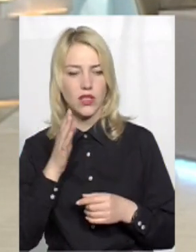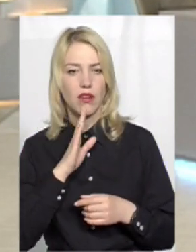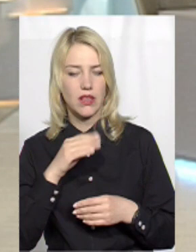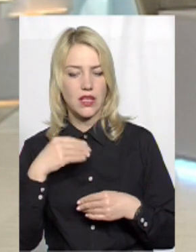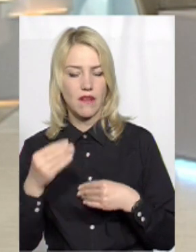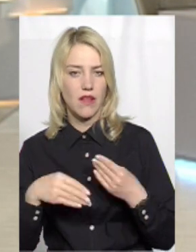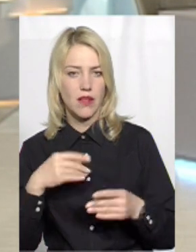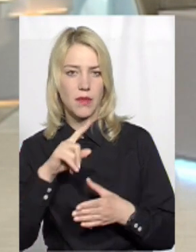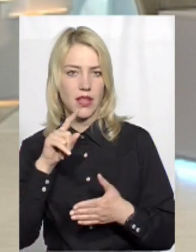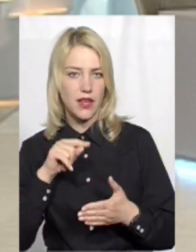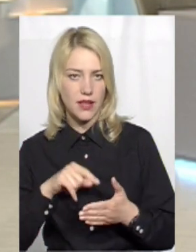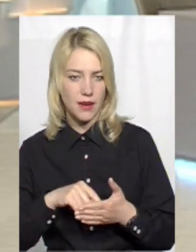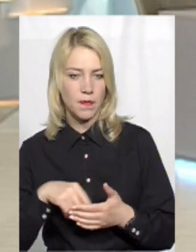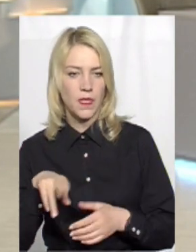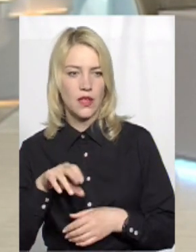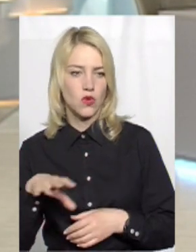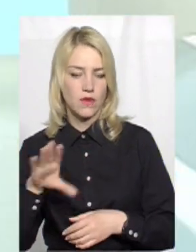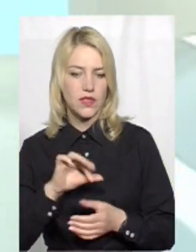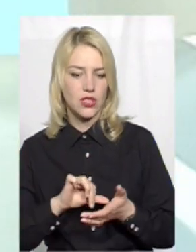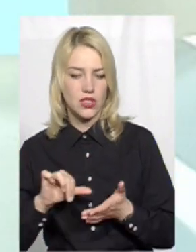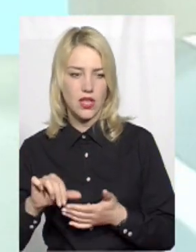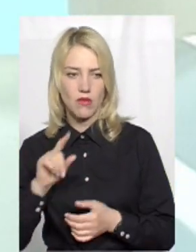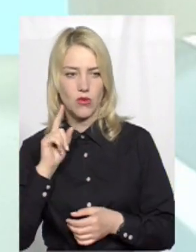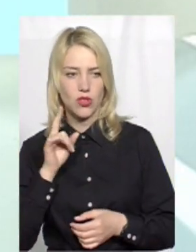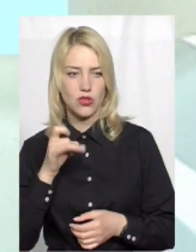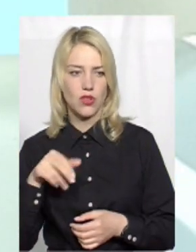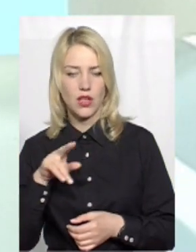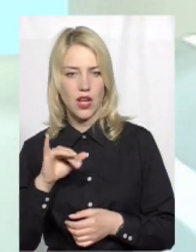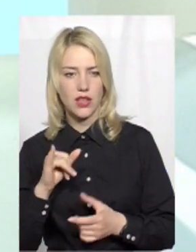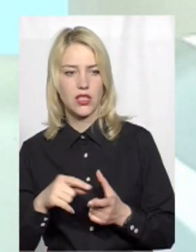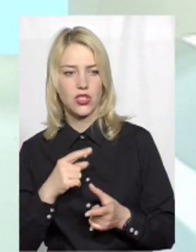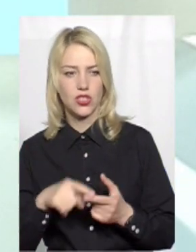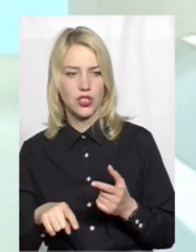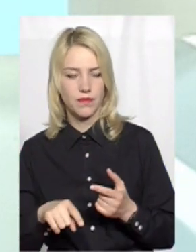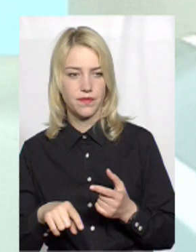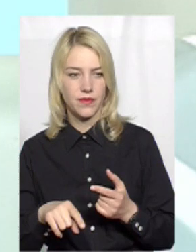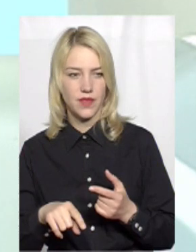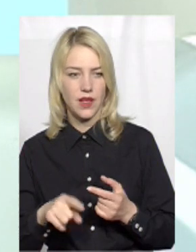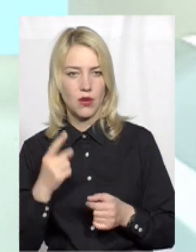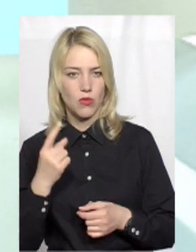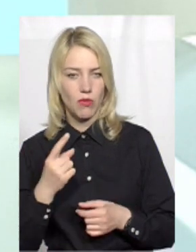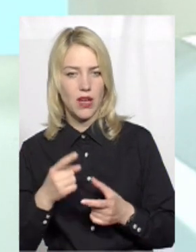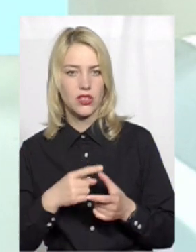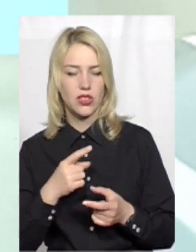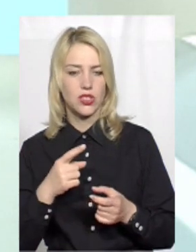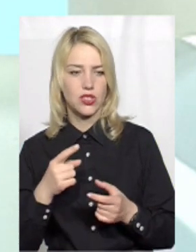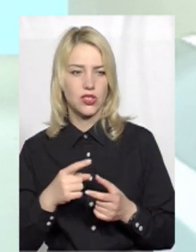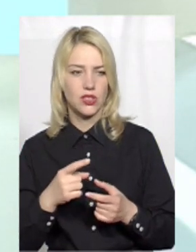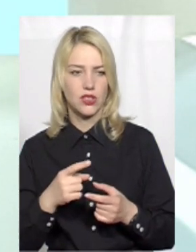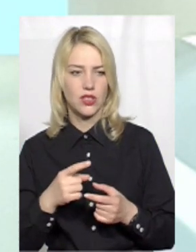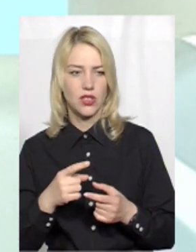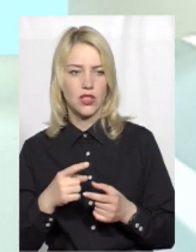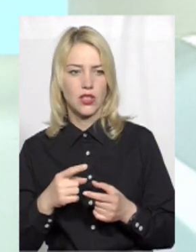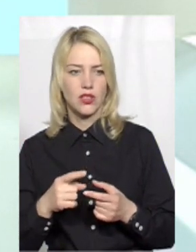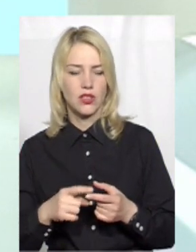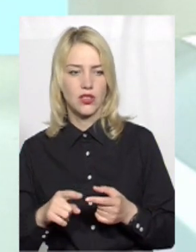задавалися запитання до всіх членів молодіжної ради, чи, по-перше, чи можливо хтось надумав так само